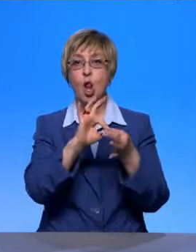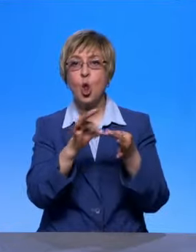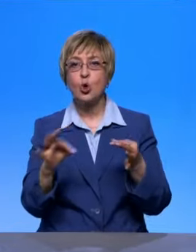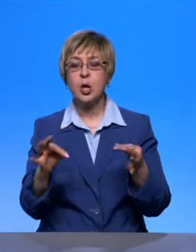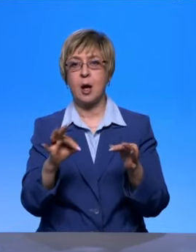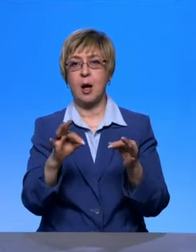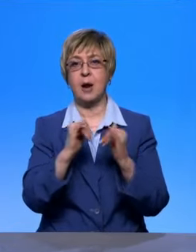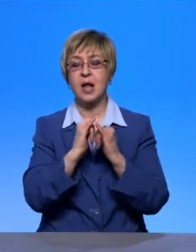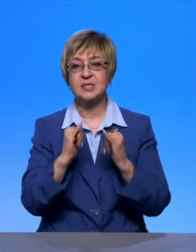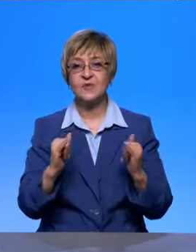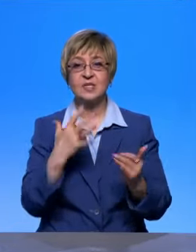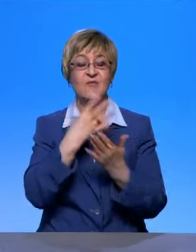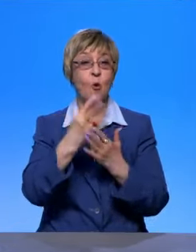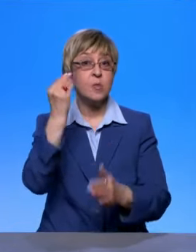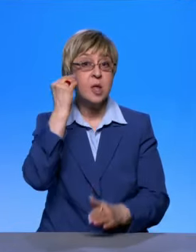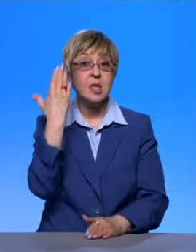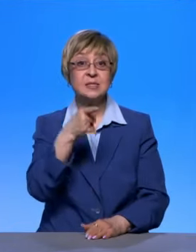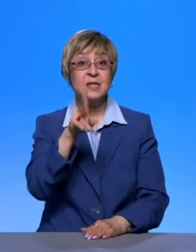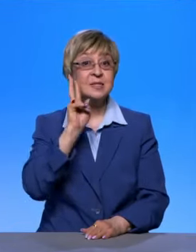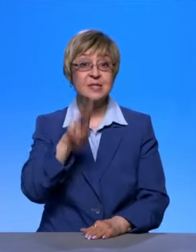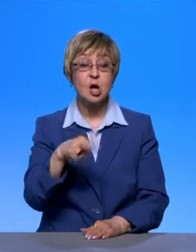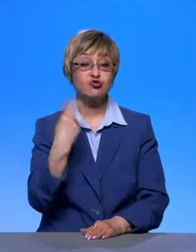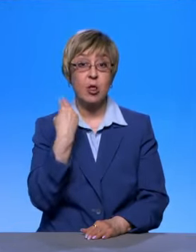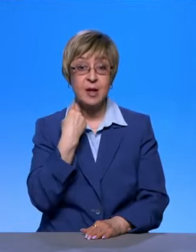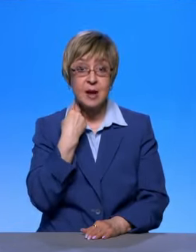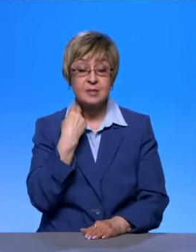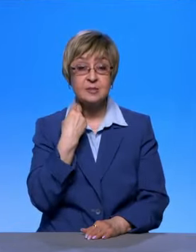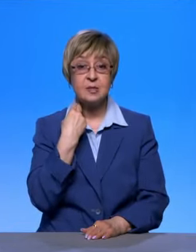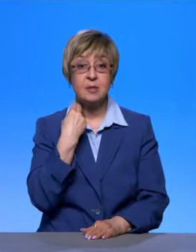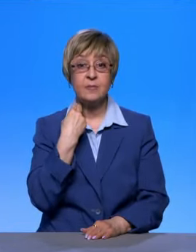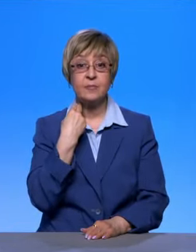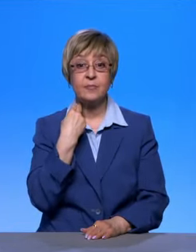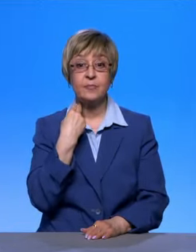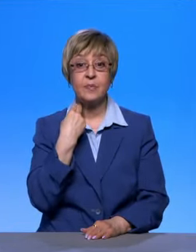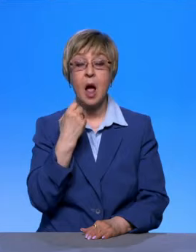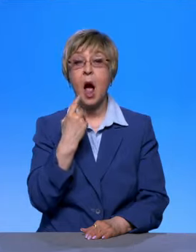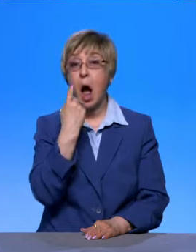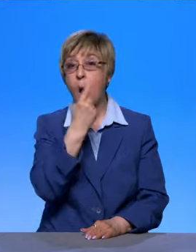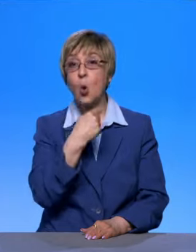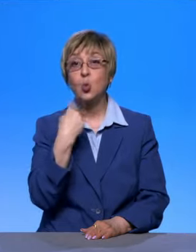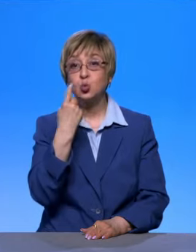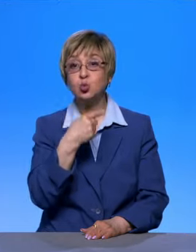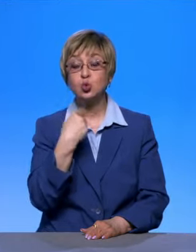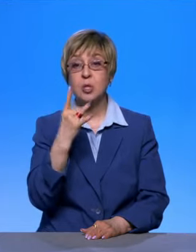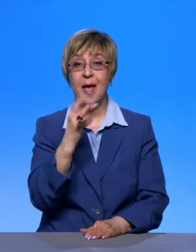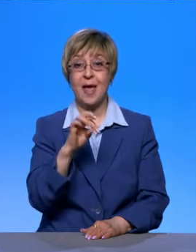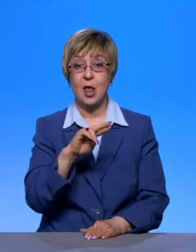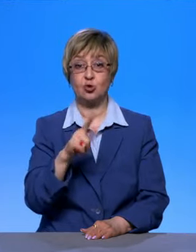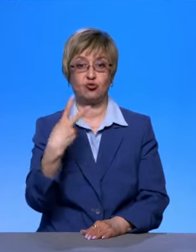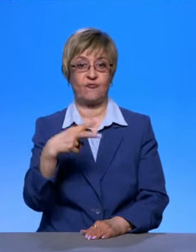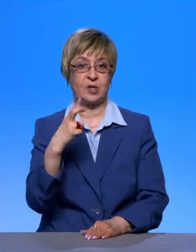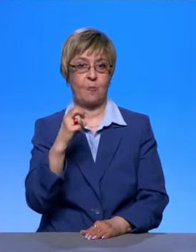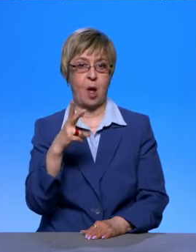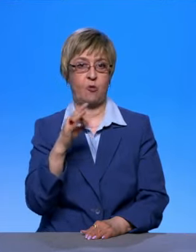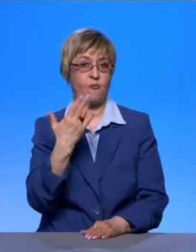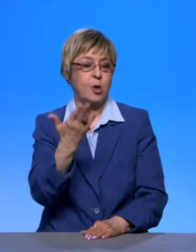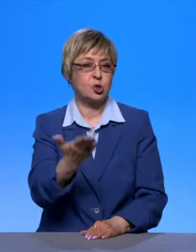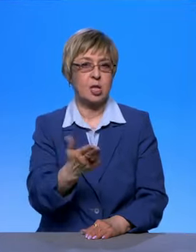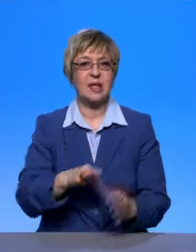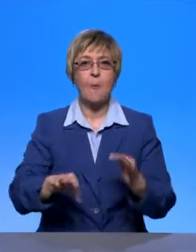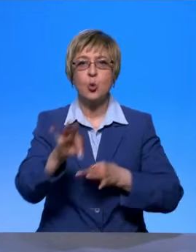мнение. Да если ты не знаешь английский, если ты не владеешь, да, а устная речь 20 баллов, да, пожалуйста, проект составляй на